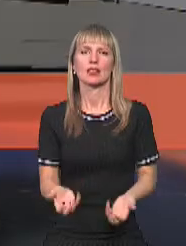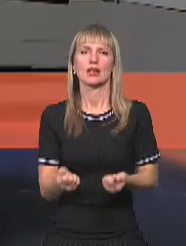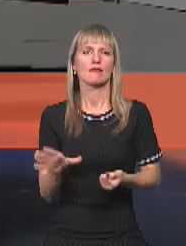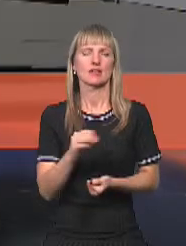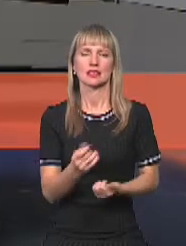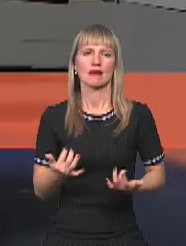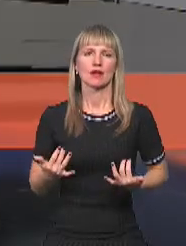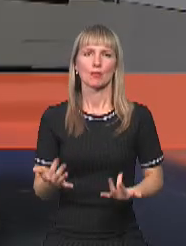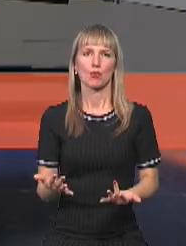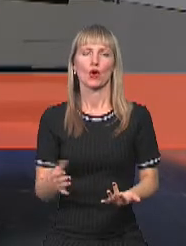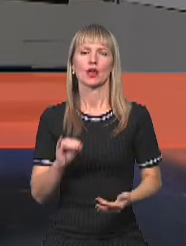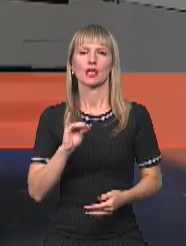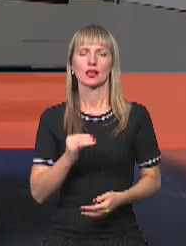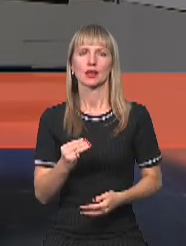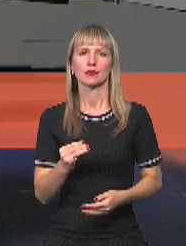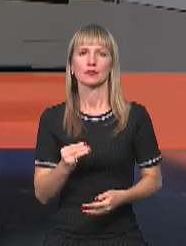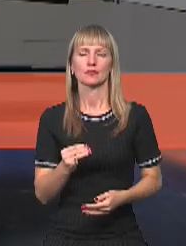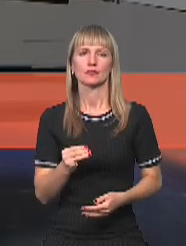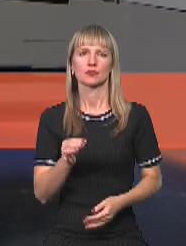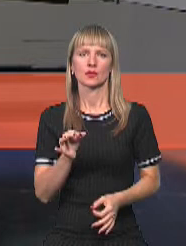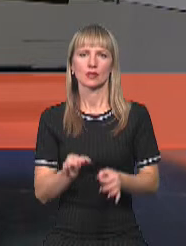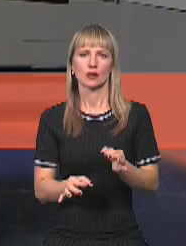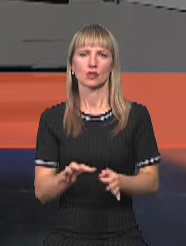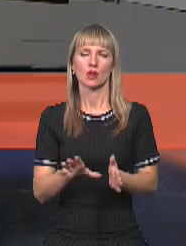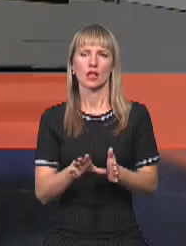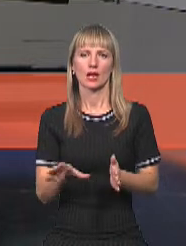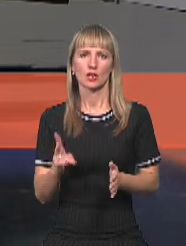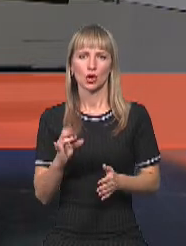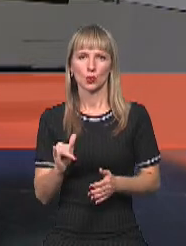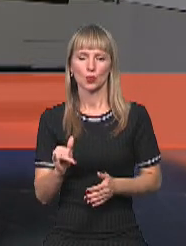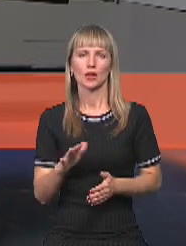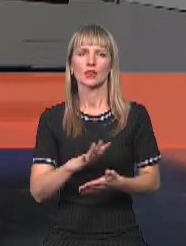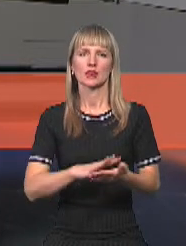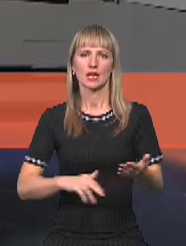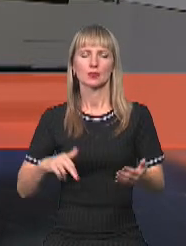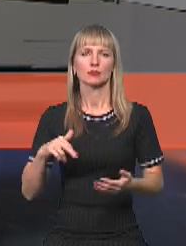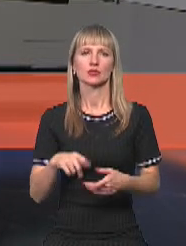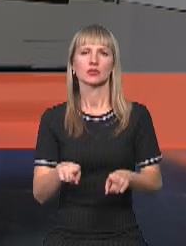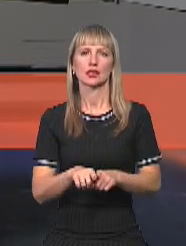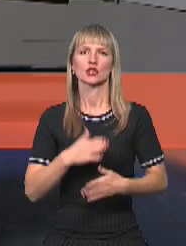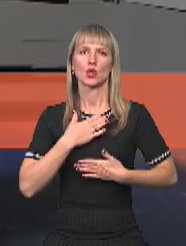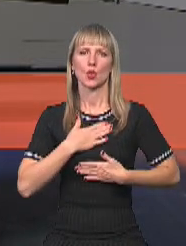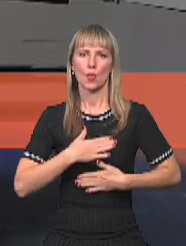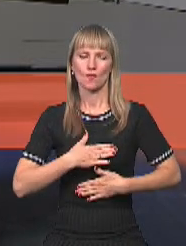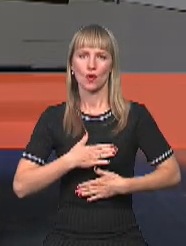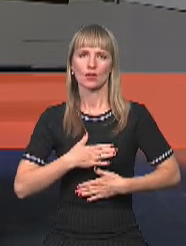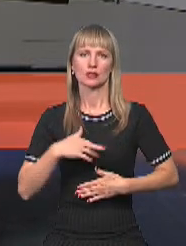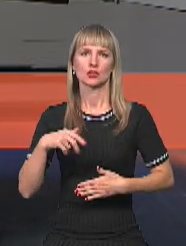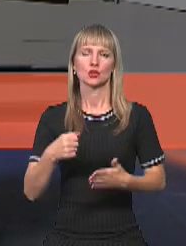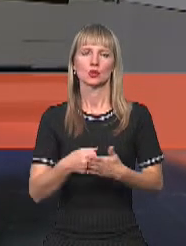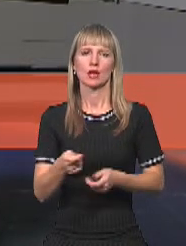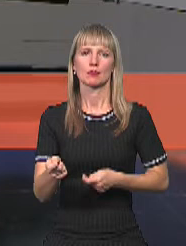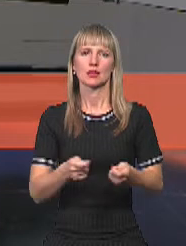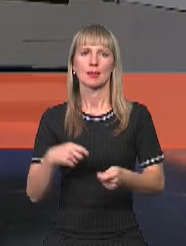вимоги, вимоги і екологічну енергетику. Так, так. Угу. І далі ми пішли такі всі задоволені, наснажені, дійшли до